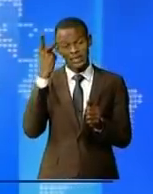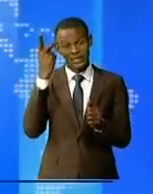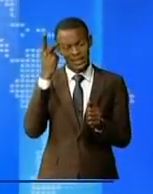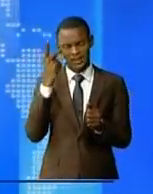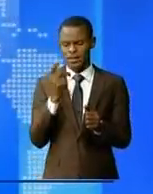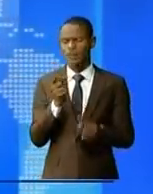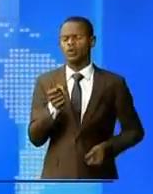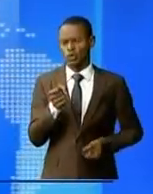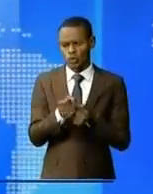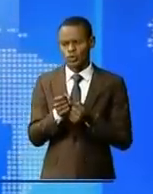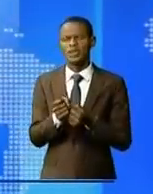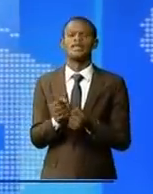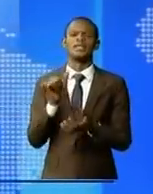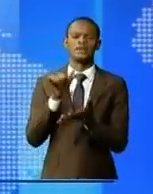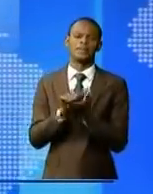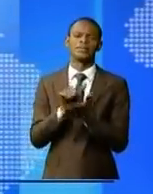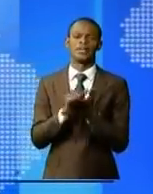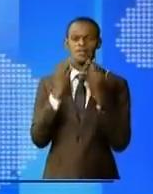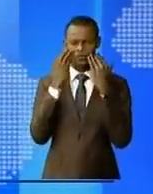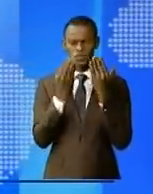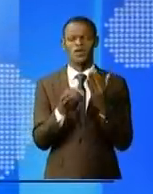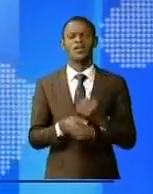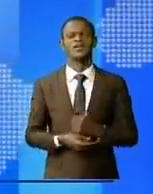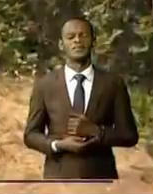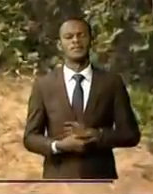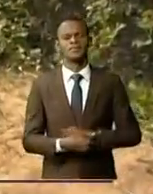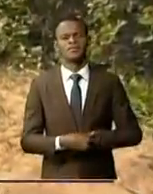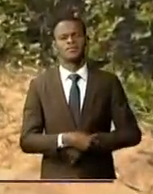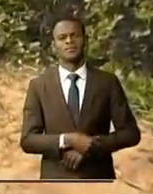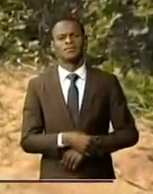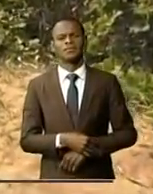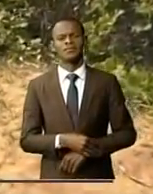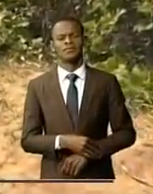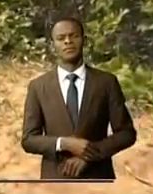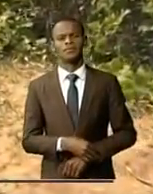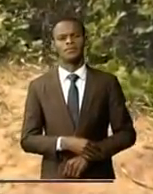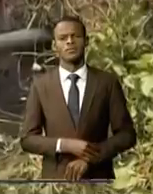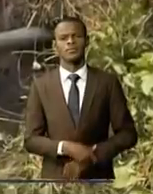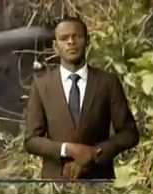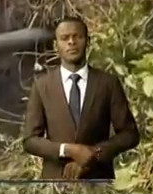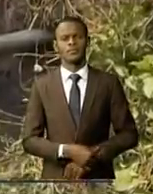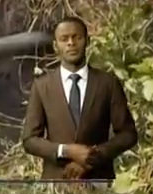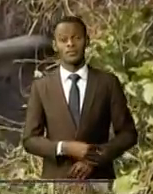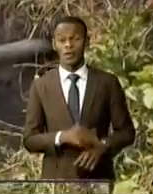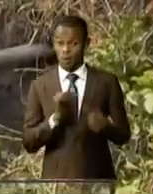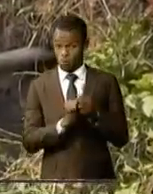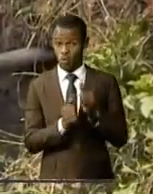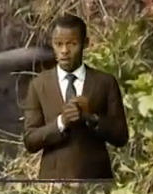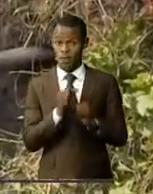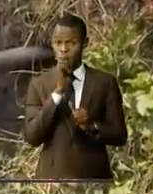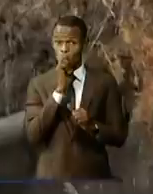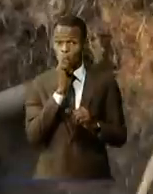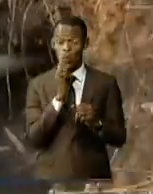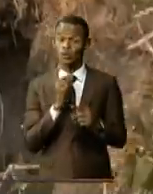à leurs électeurs. Reportage Rodépanda. Les problèmes de pénurie d'eau potable dans la partie